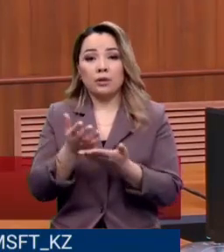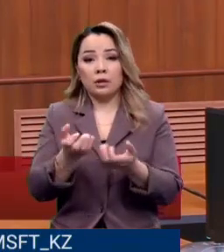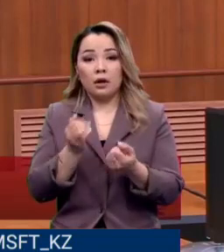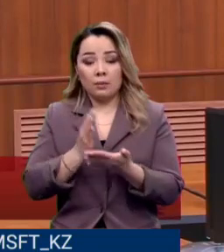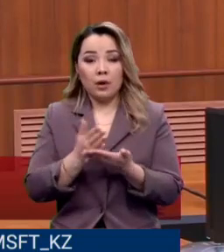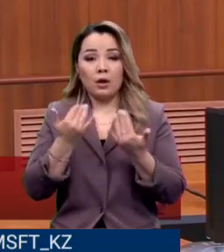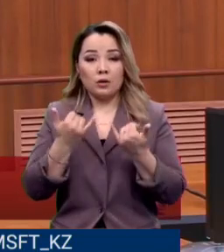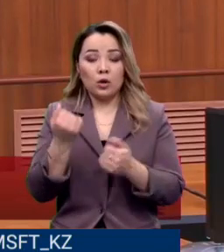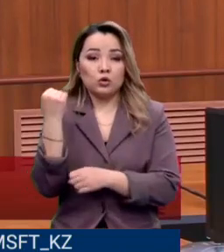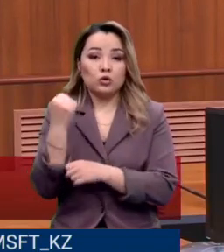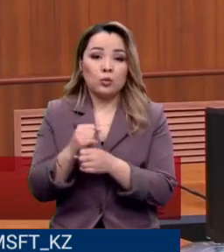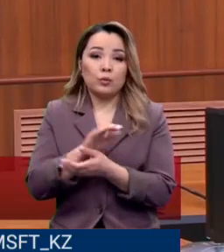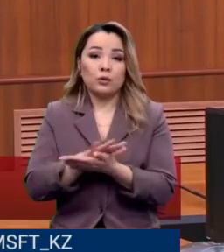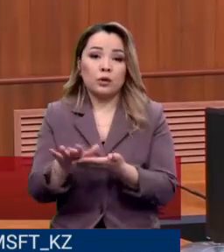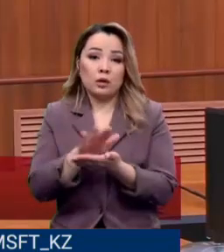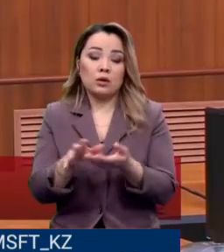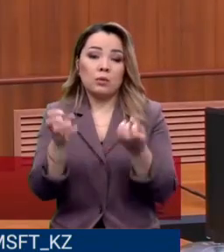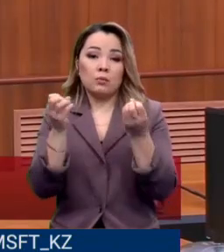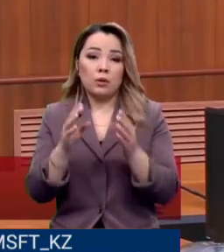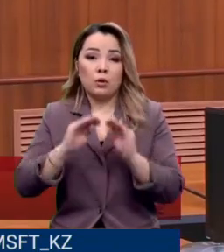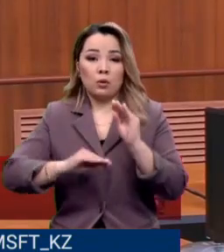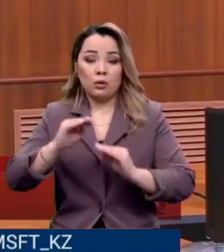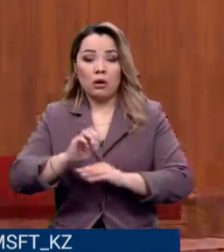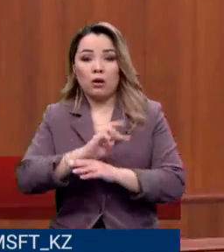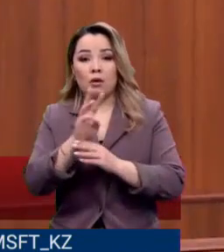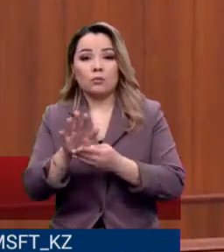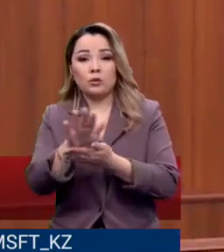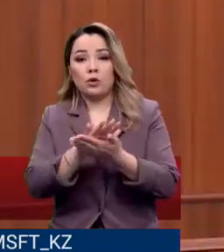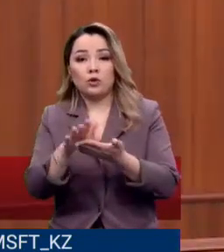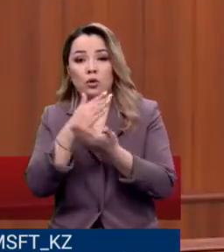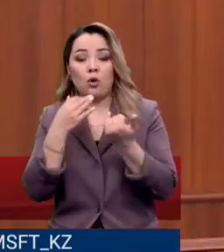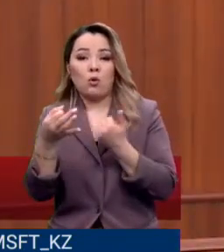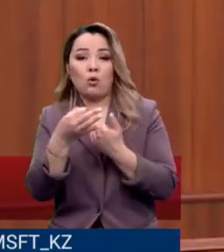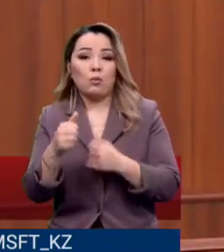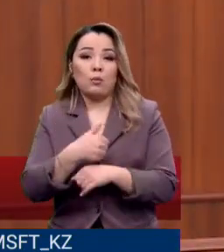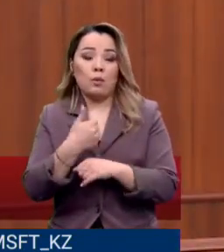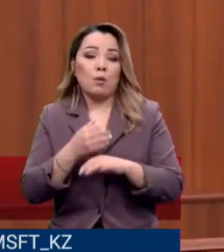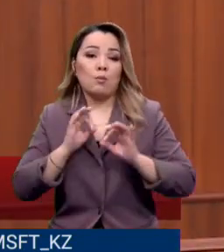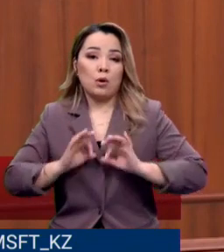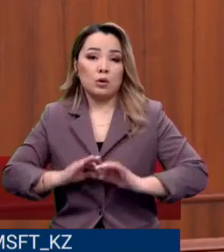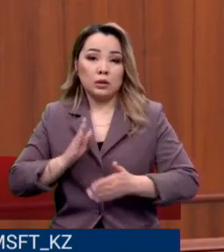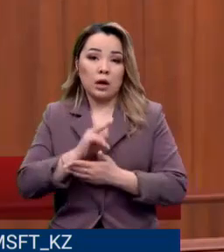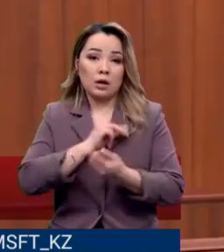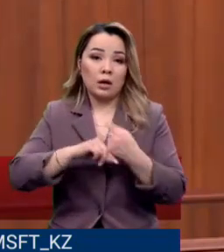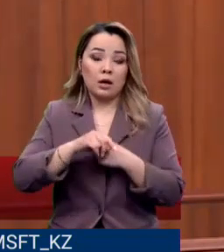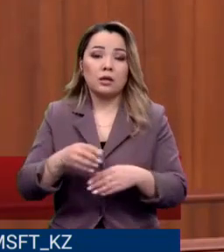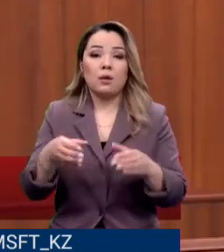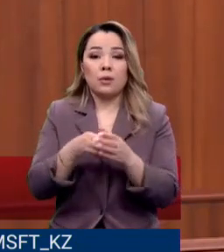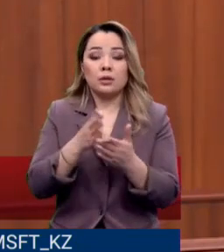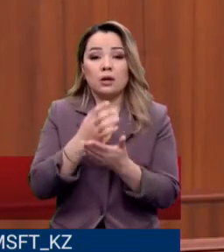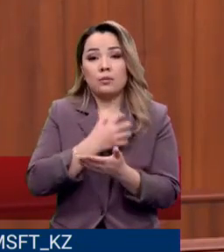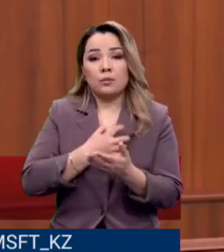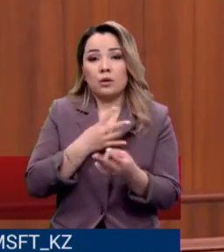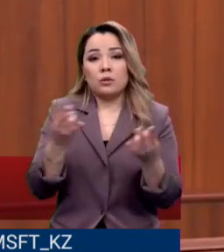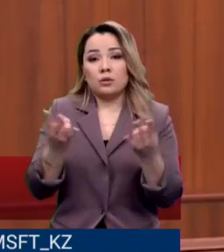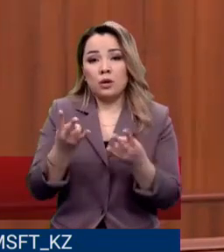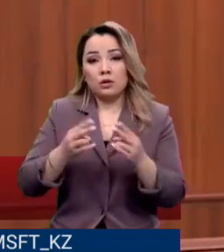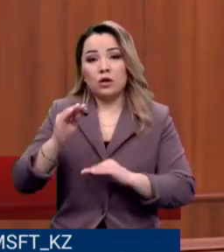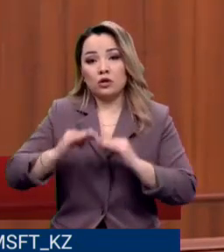Жұмыскерлер қарапайым гигиеналық құралдармен қамтамасыз етілмейді. Облыс прокуроры кәсіпорын басшыларының барлық қажетті